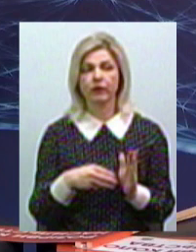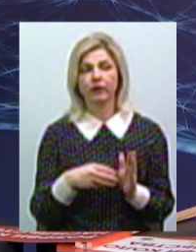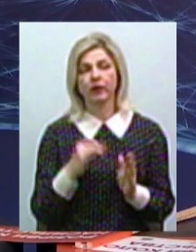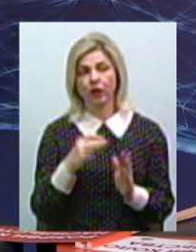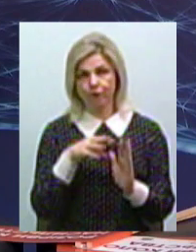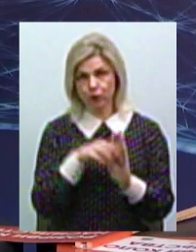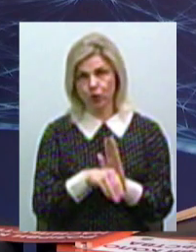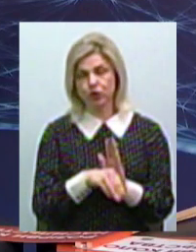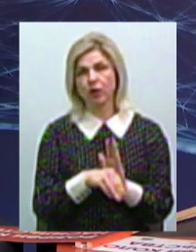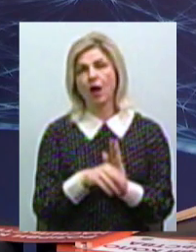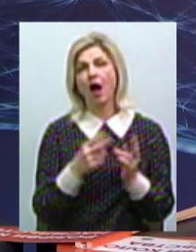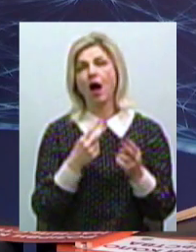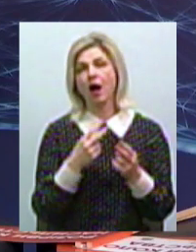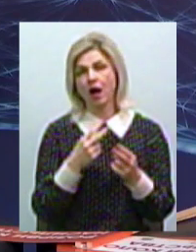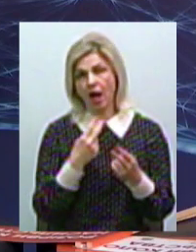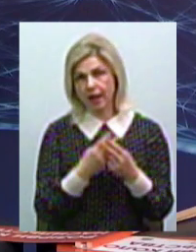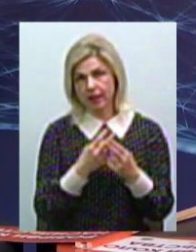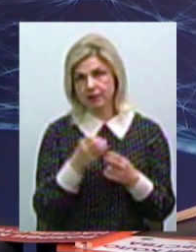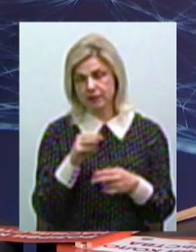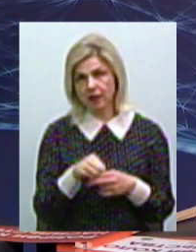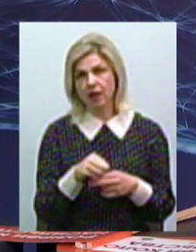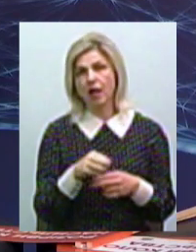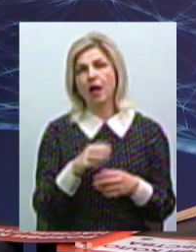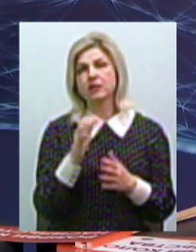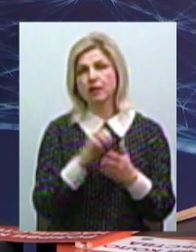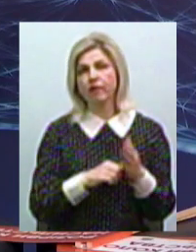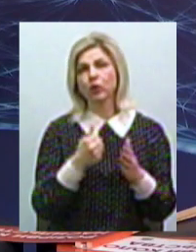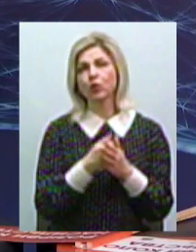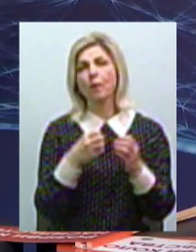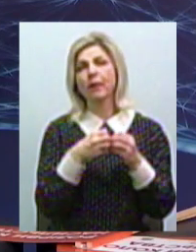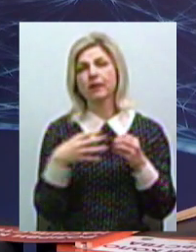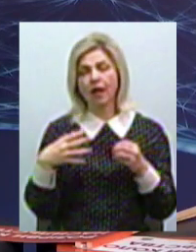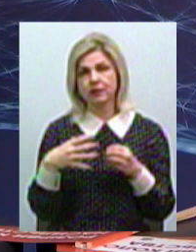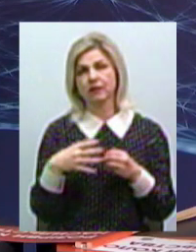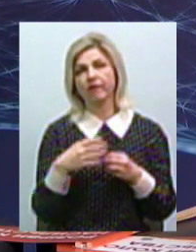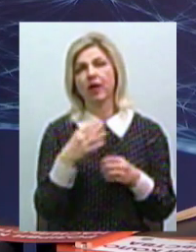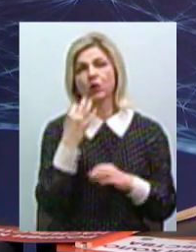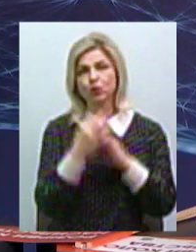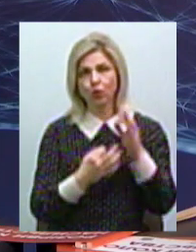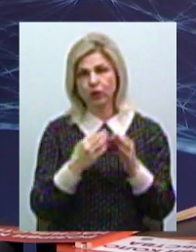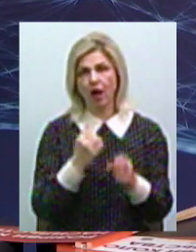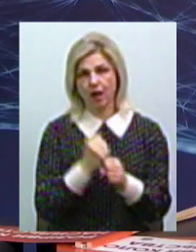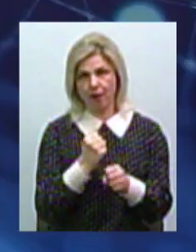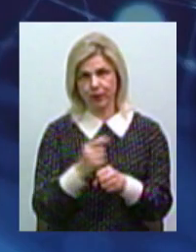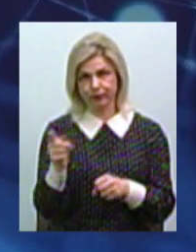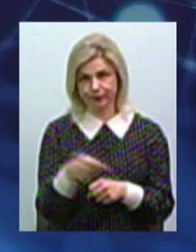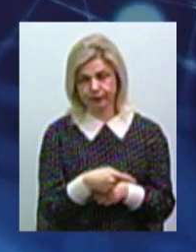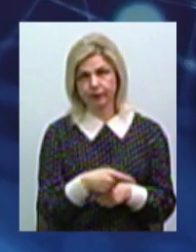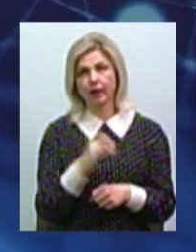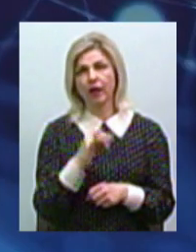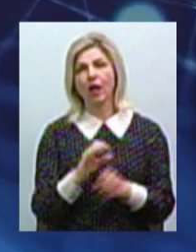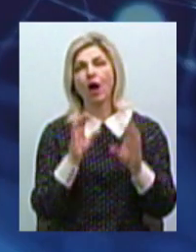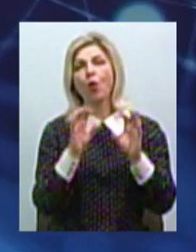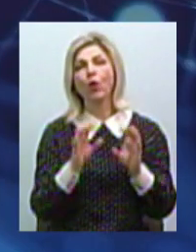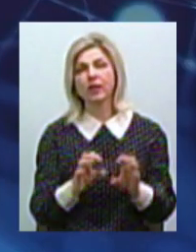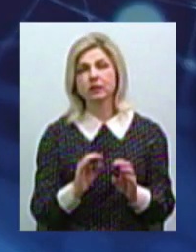тому числі адміністративного арешту, і максимальне стягнення – це до 15 діб адміністративного арешту. Крім того, у поточному році Кримінальний кодекс було